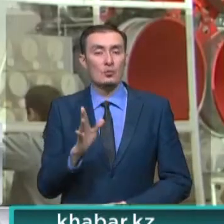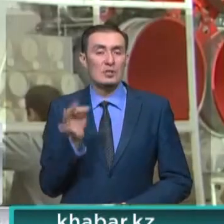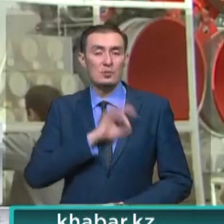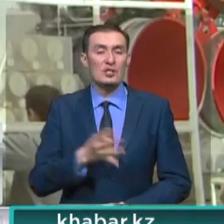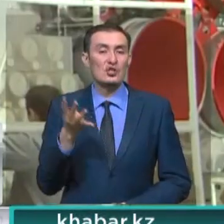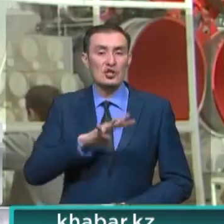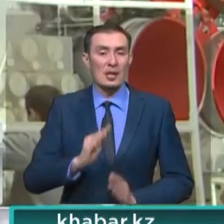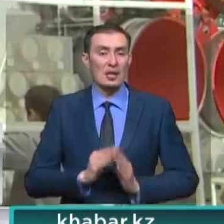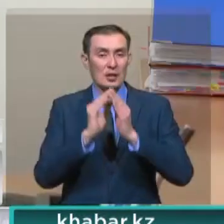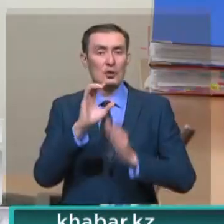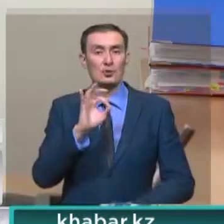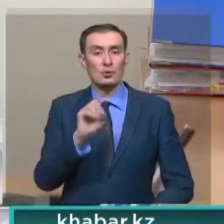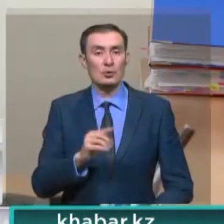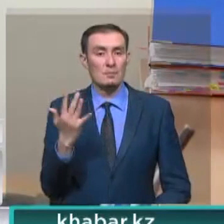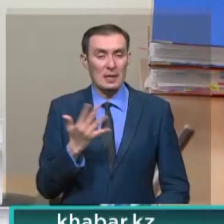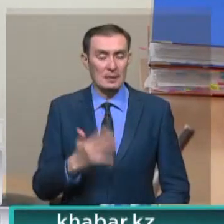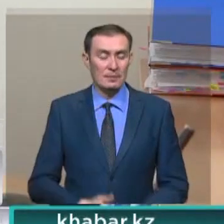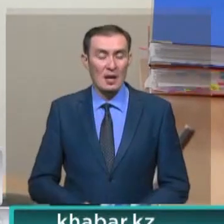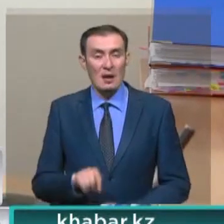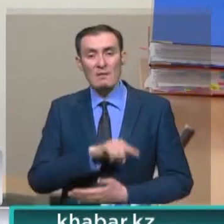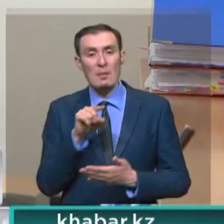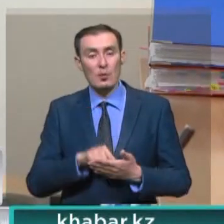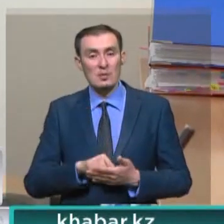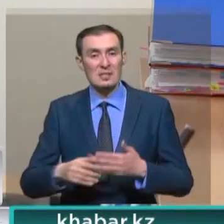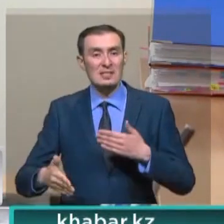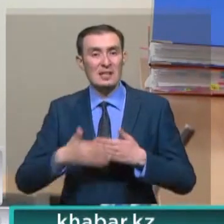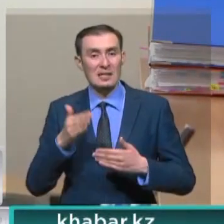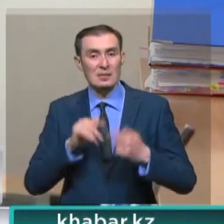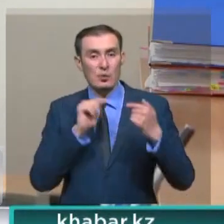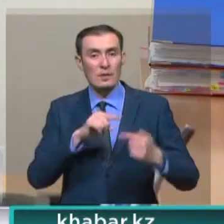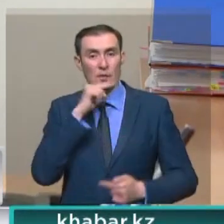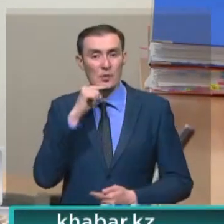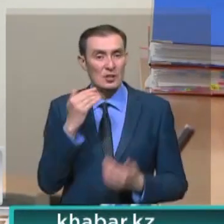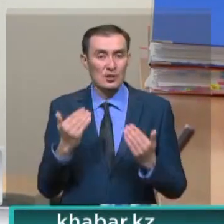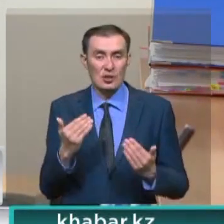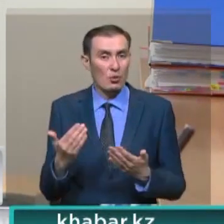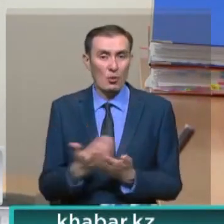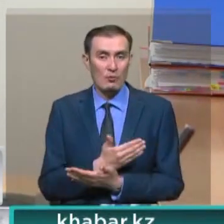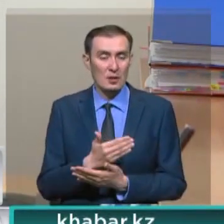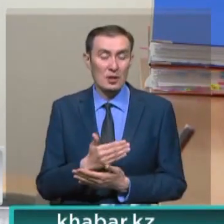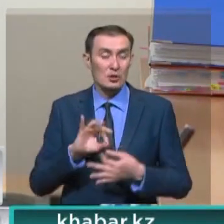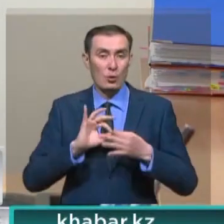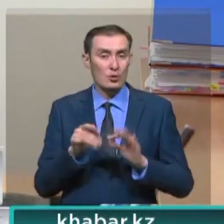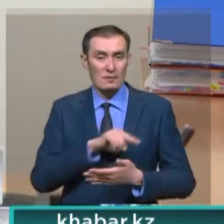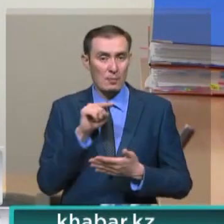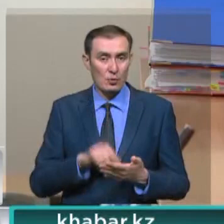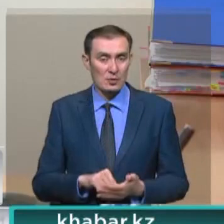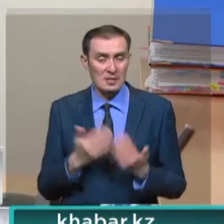4 ракеты «Союз-5». Вопрос санкций очень новый и актуальный на сегодняшний